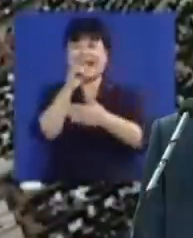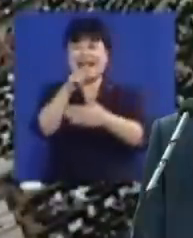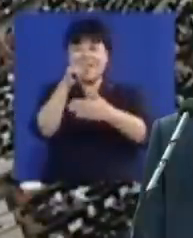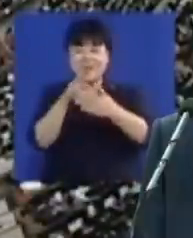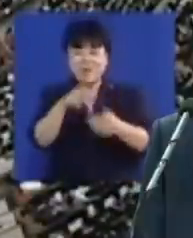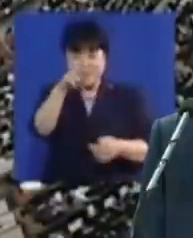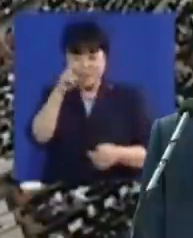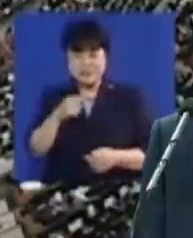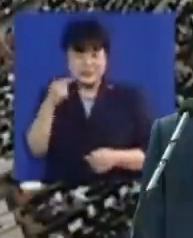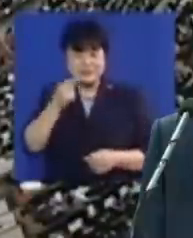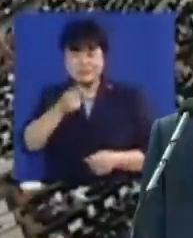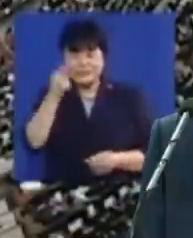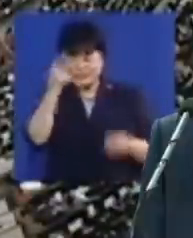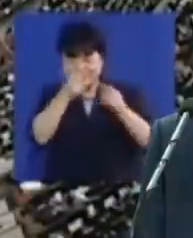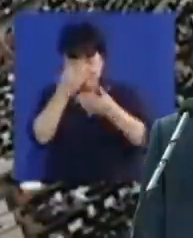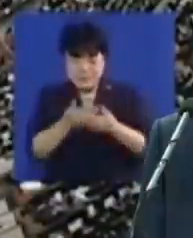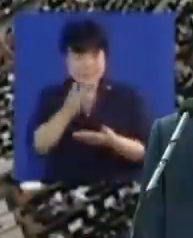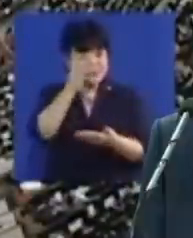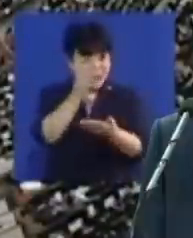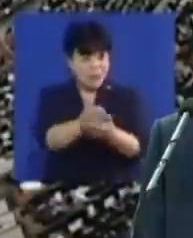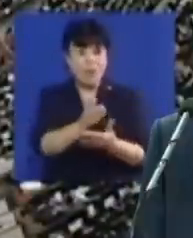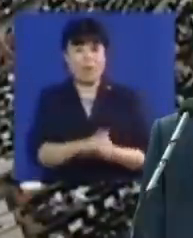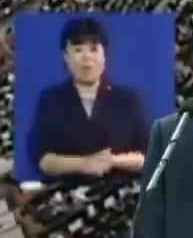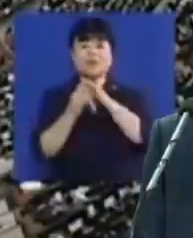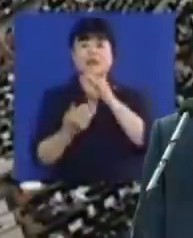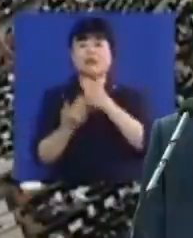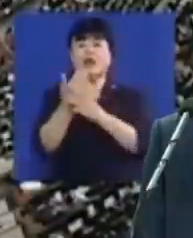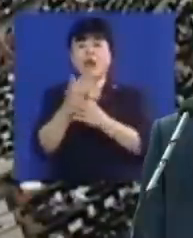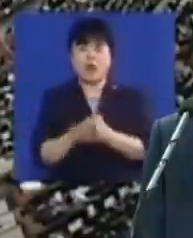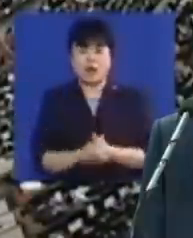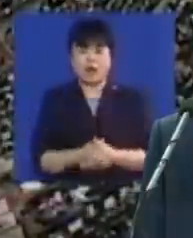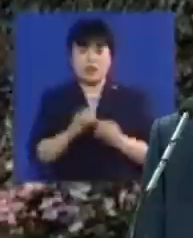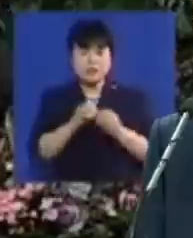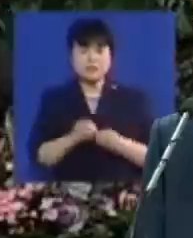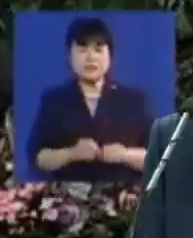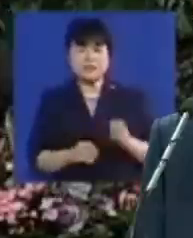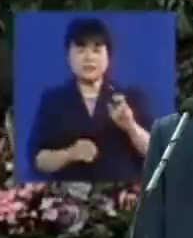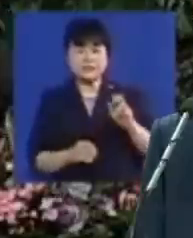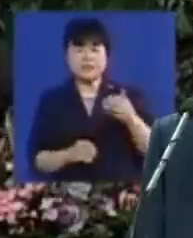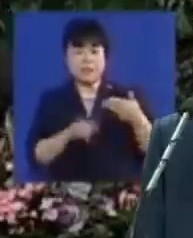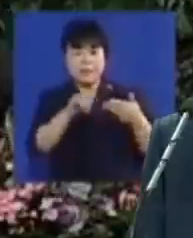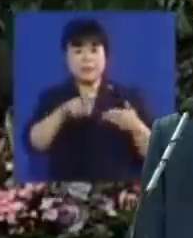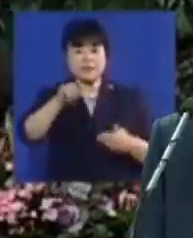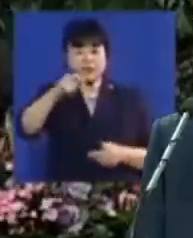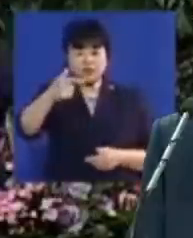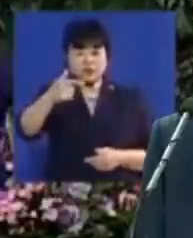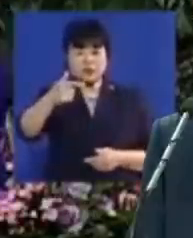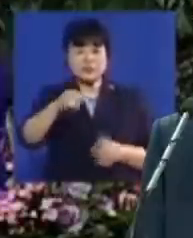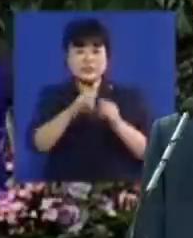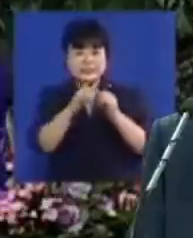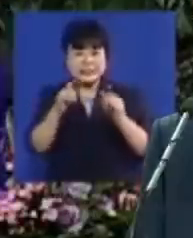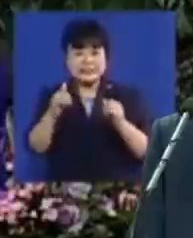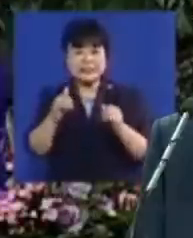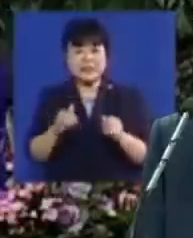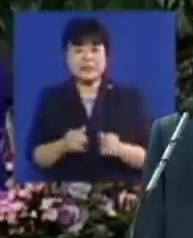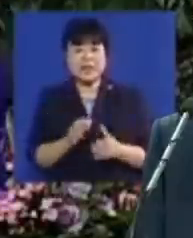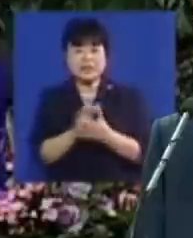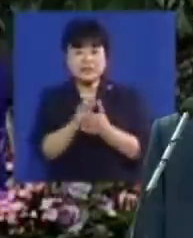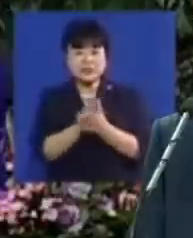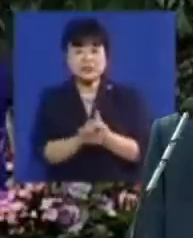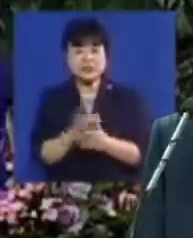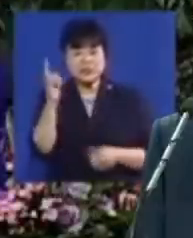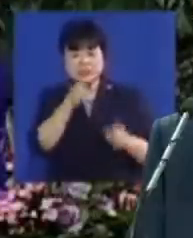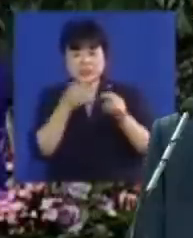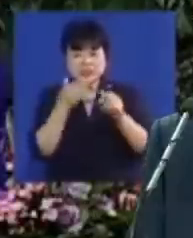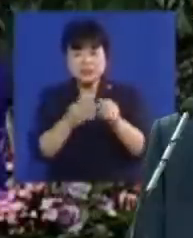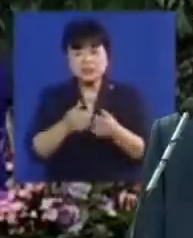마음속에 미움의 쓴물로 상처 입지 말아야 되는 것입니다. 시편 38편 11절에 보면 내가 사랑하는 자와 내 친구들이 내